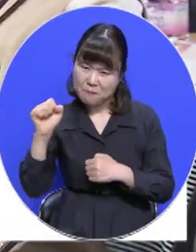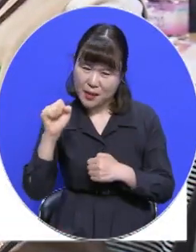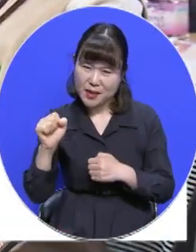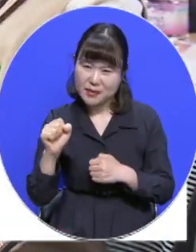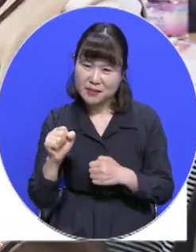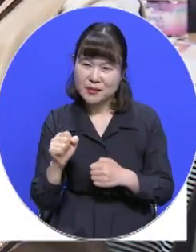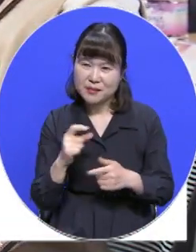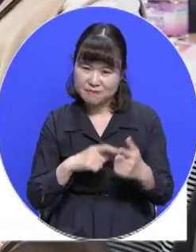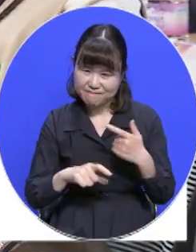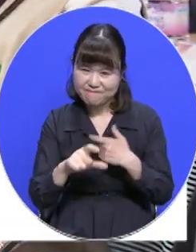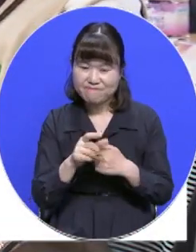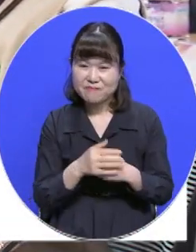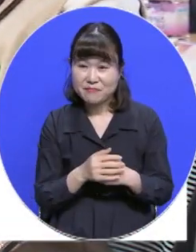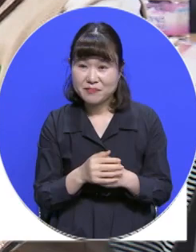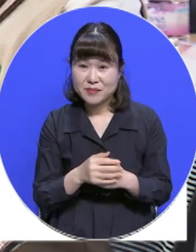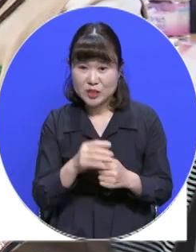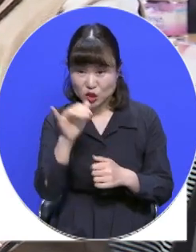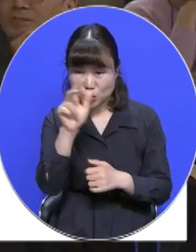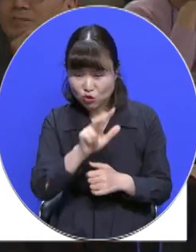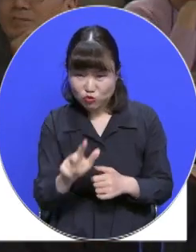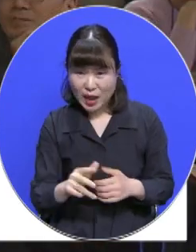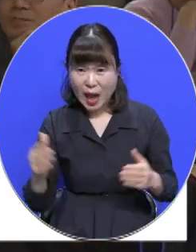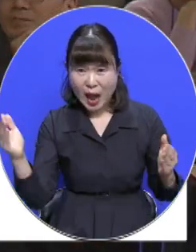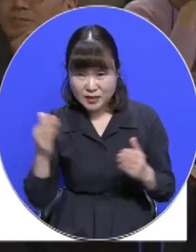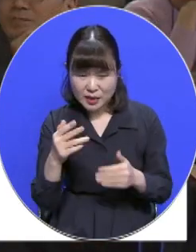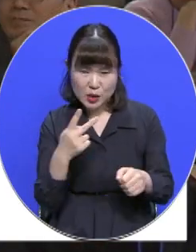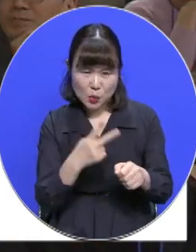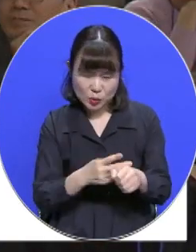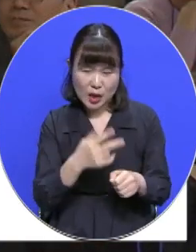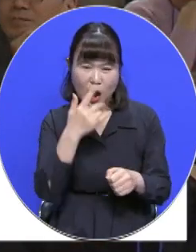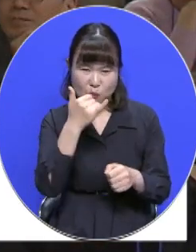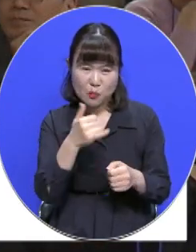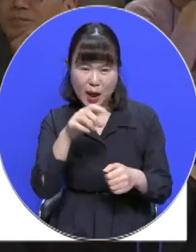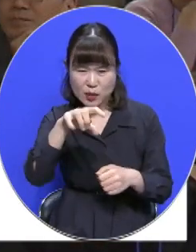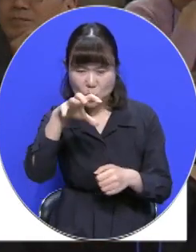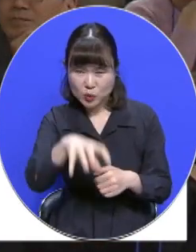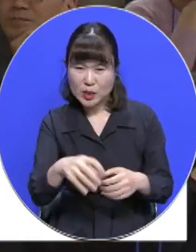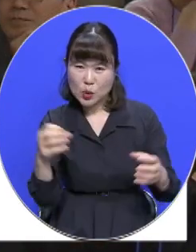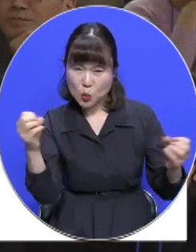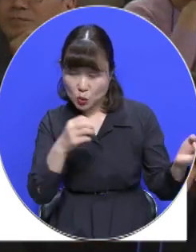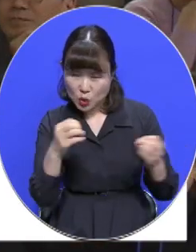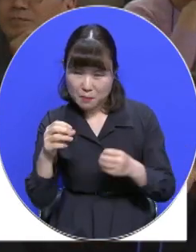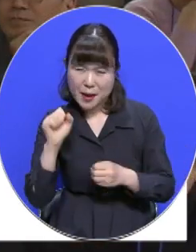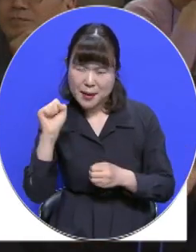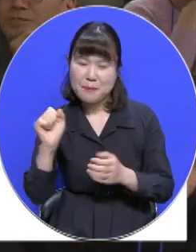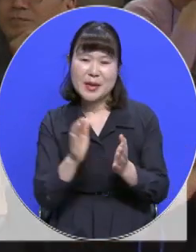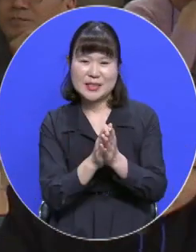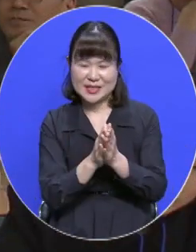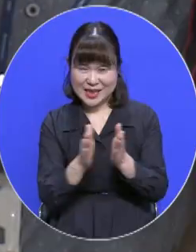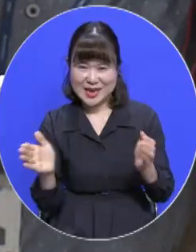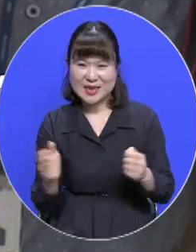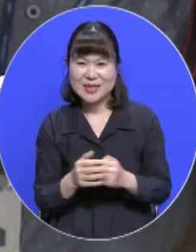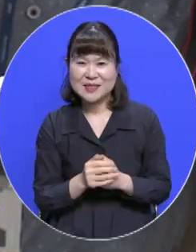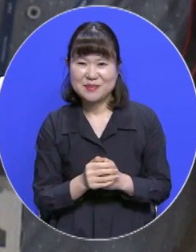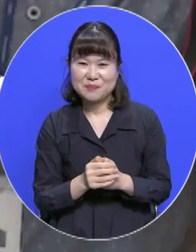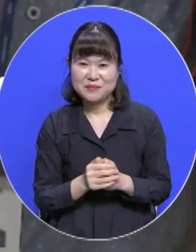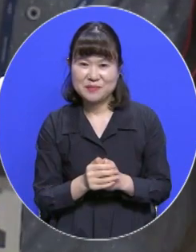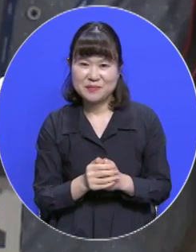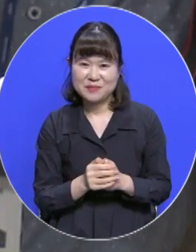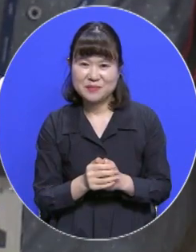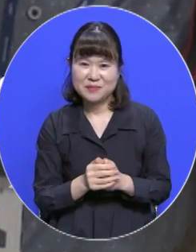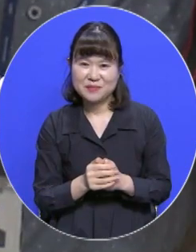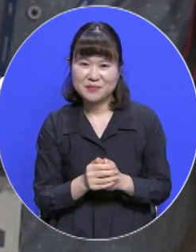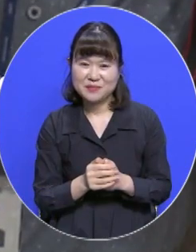모습입니다. 전국의 학생과 교사, 학부모가 한자리에서 소통하면서 캠페인의 시작을 알린 겁니다. 정말